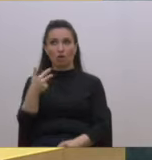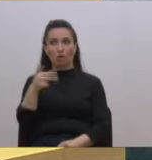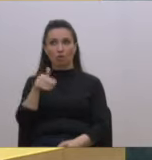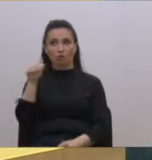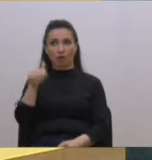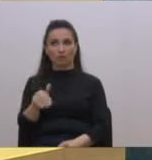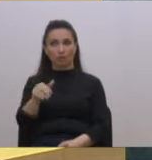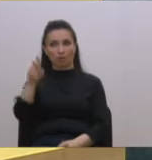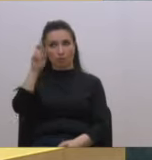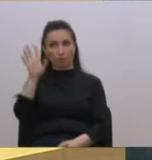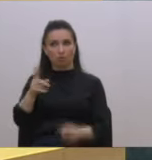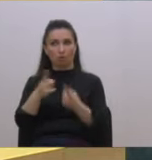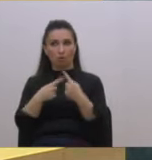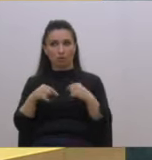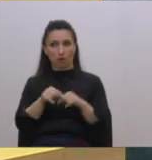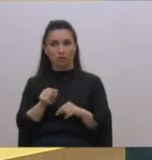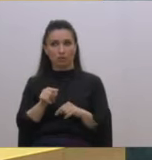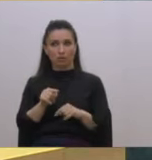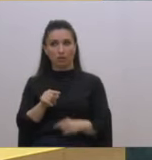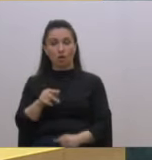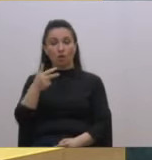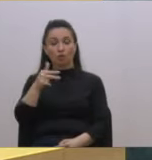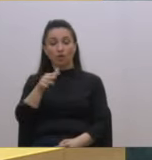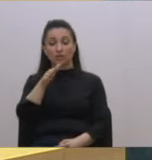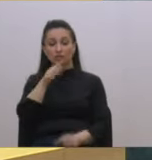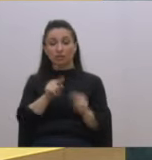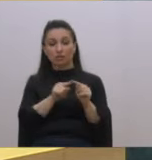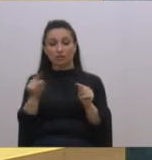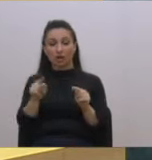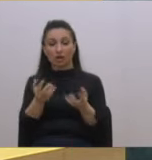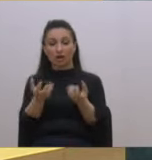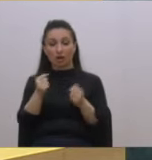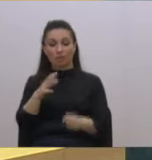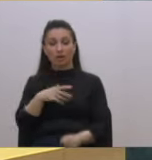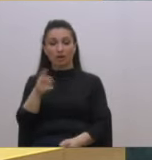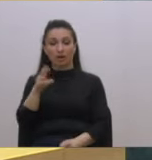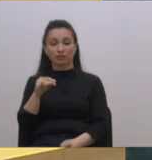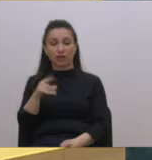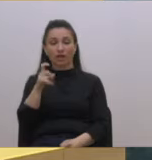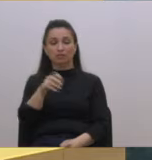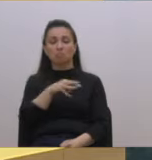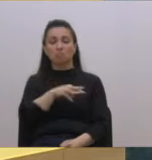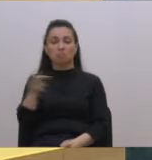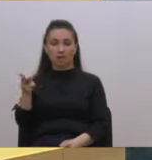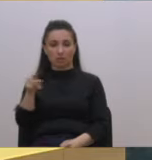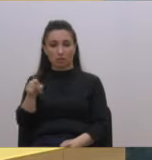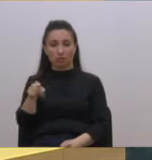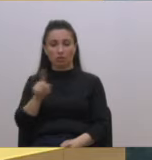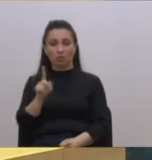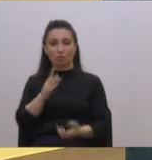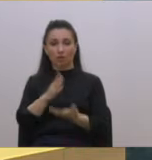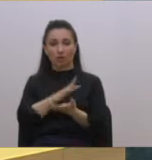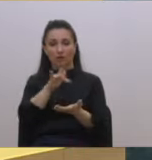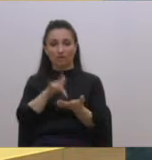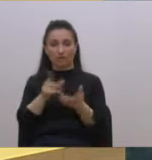30.000 არასამთავრობო ორგანიზაცია 30 წლის განმავლობაში ღებულობდა გრანტებს ასეულ მილიონობით ოდენობით, რომლებმაც